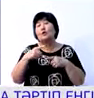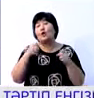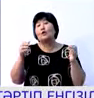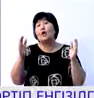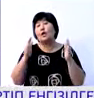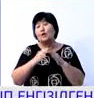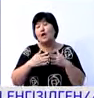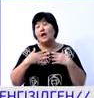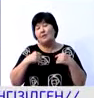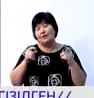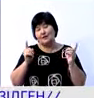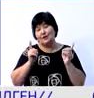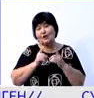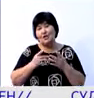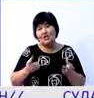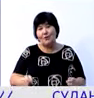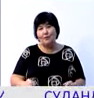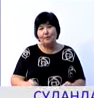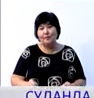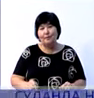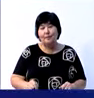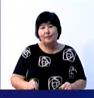үйі. Амандықта жүздескенше.